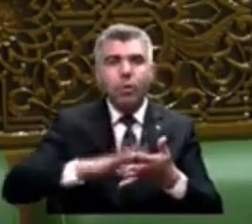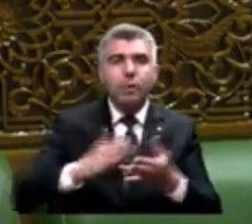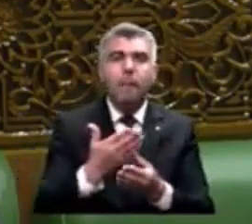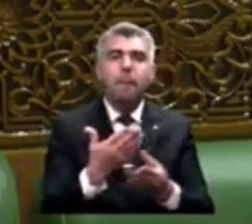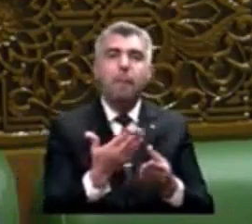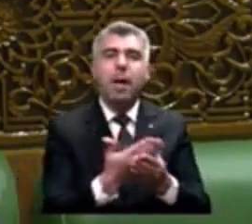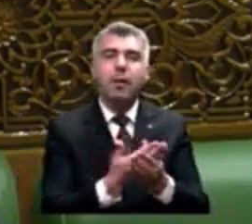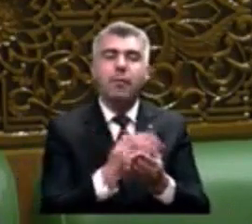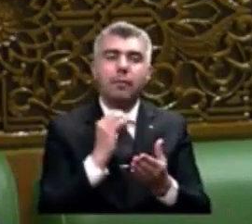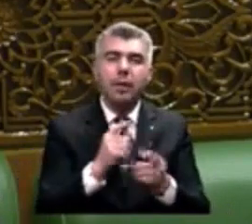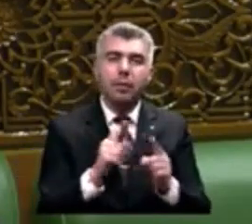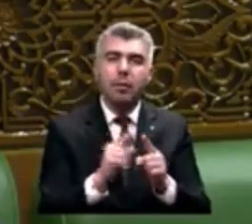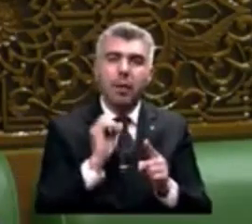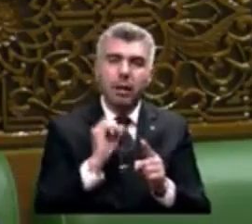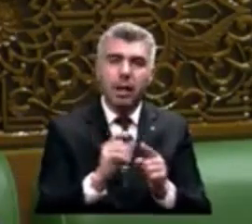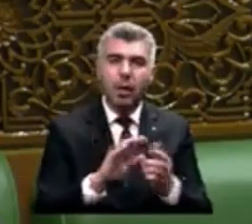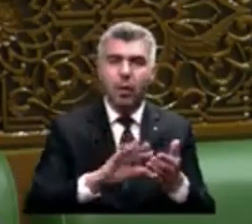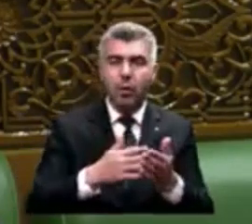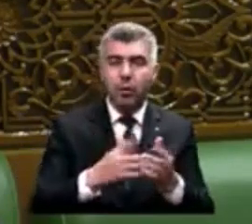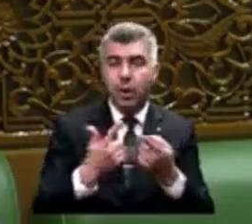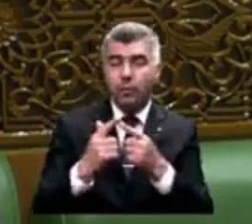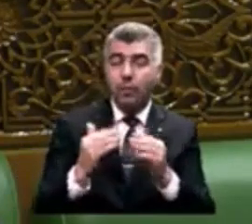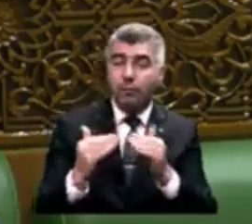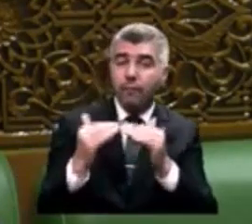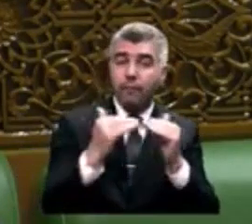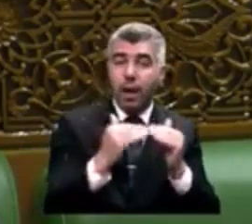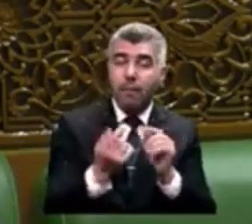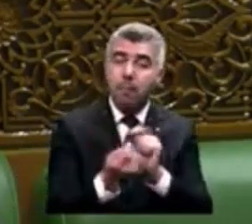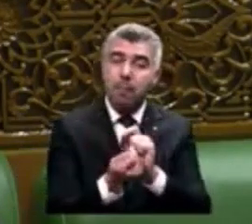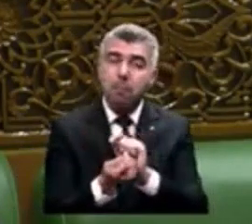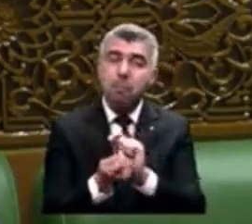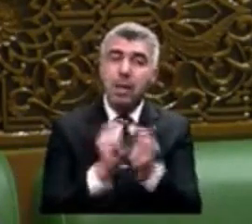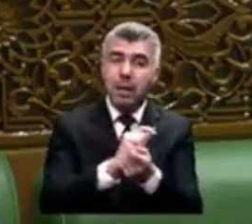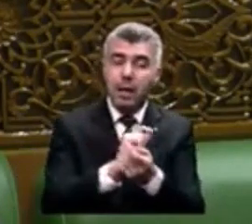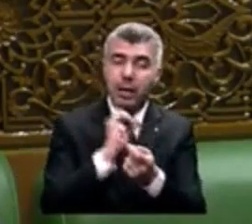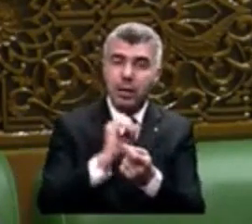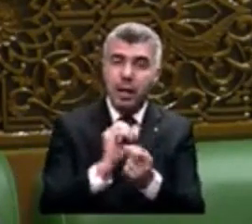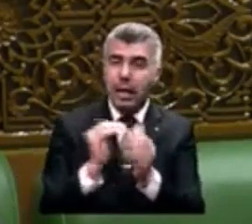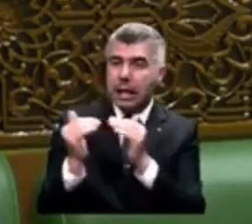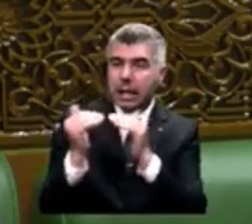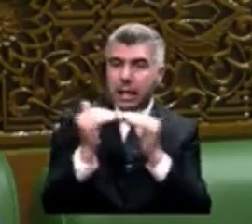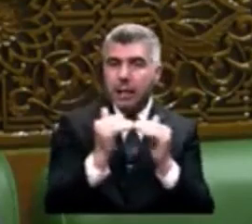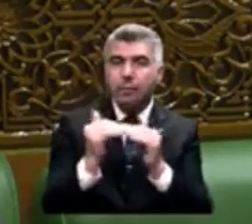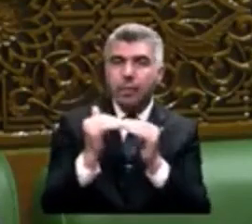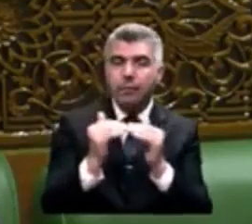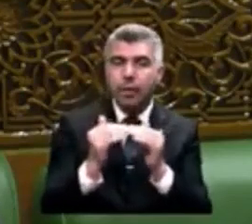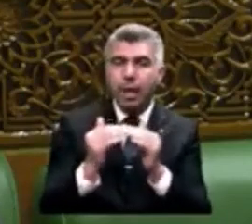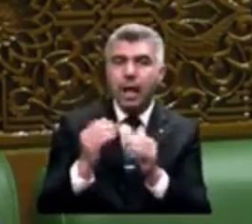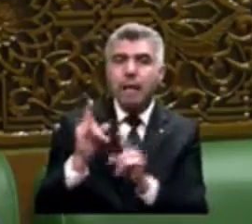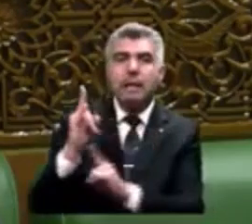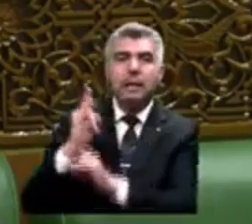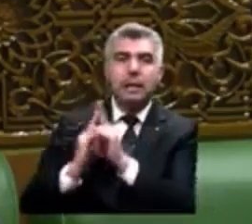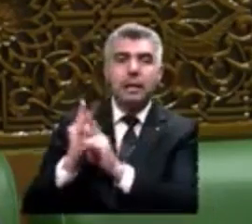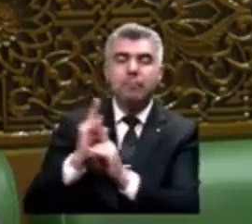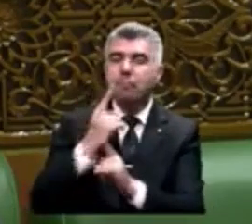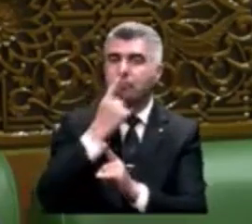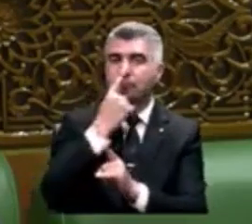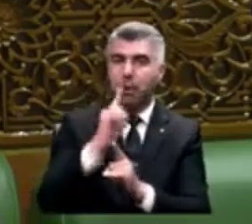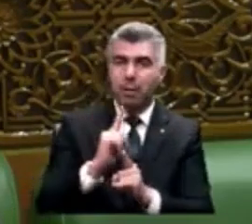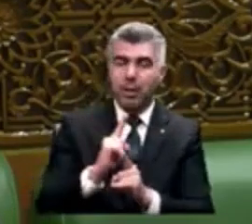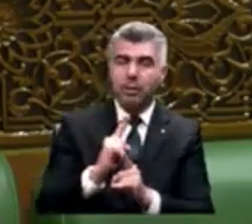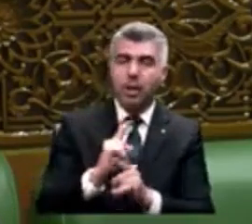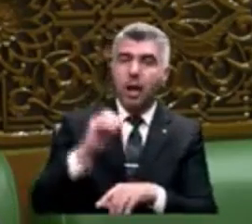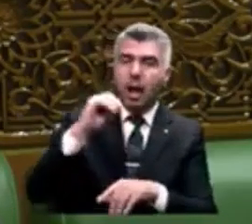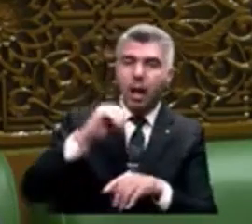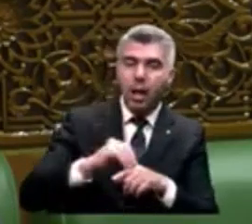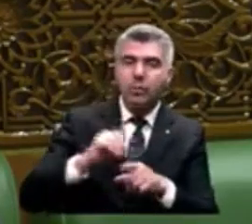الملفات كملف التوجيه والتخطيط والذي اتفق على تغيير إطارهم إسوة بزملائهم من الأفواج السابقة. وبالنسبة للمساعدين